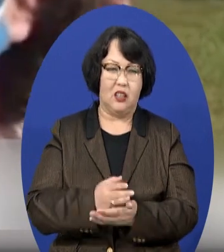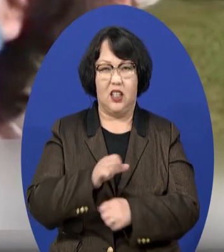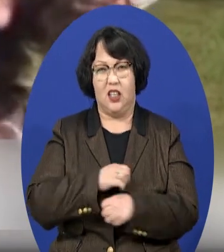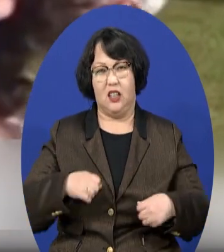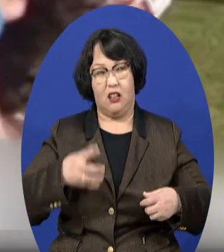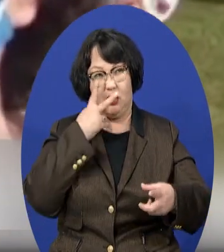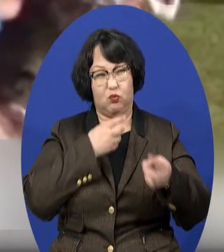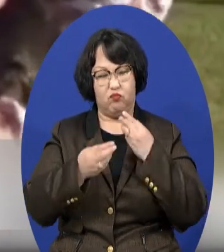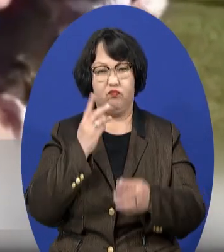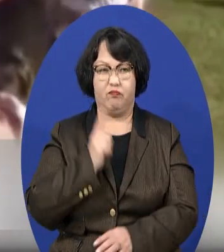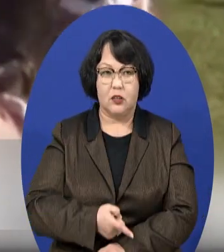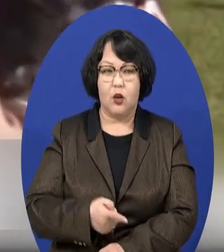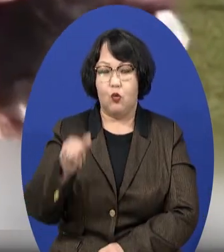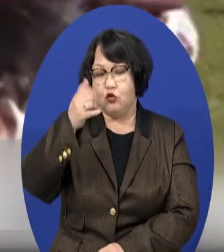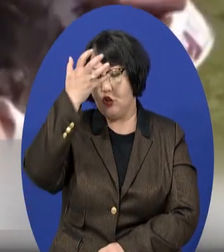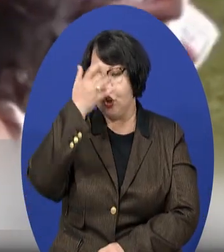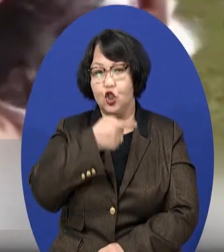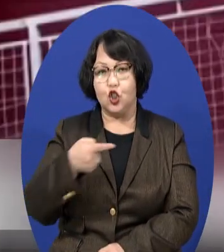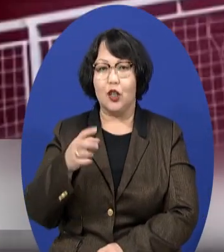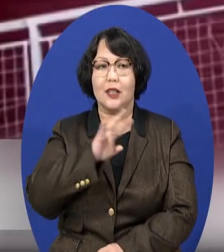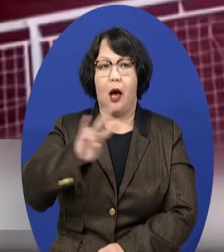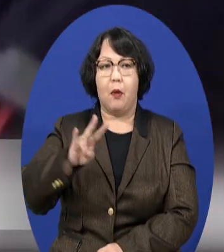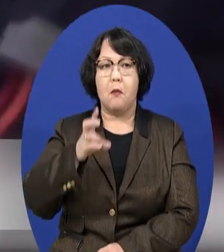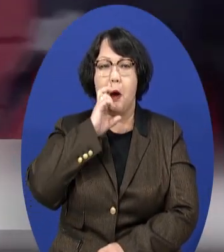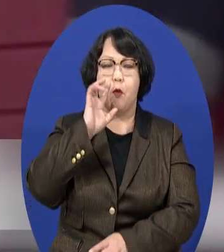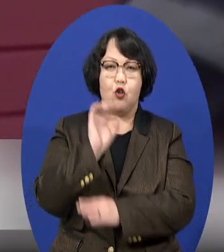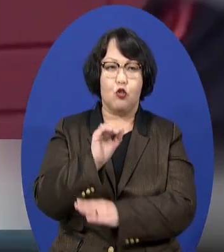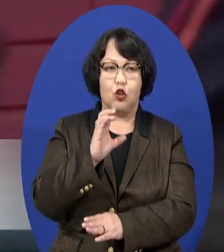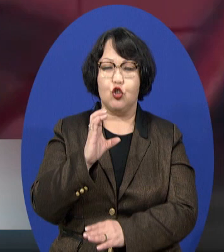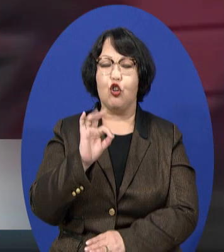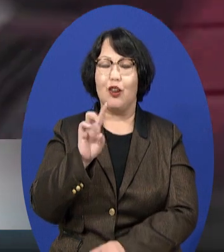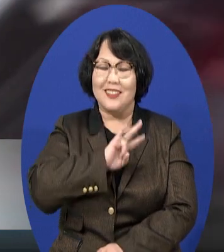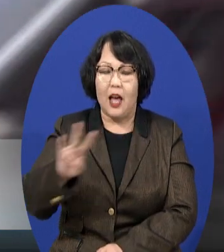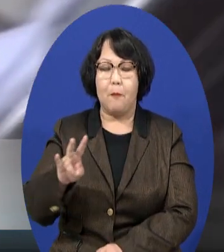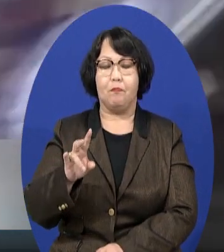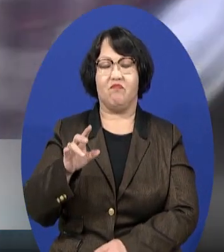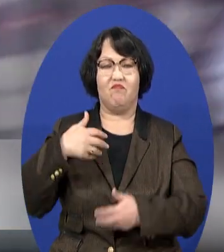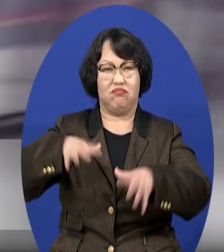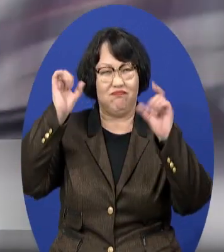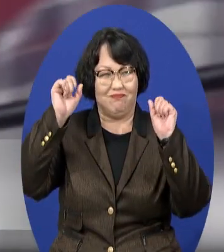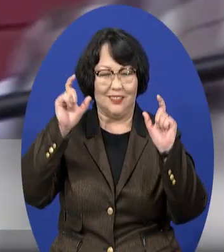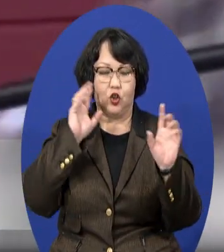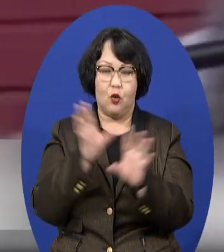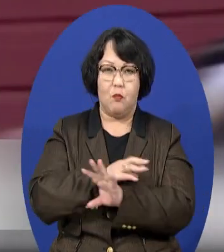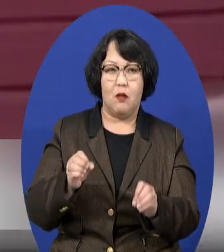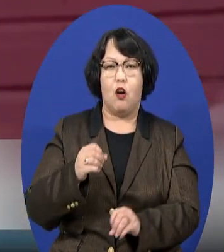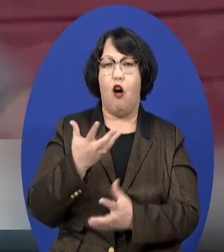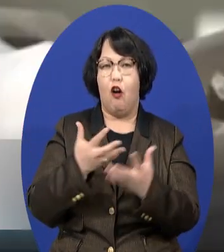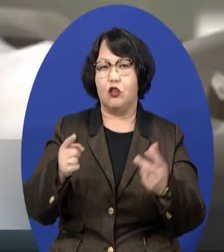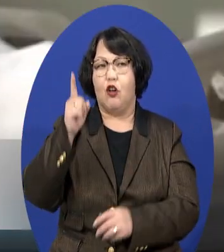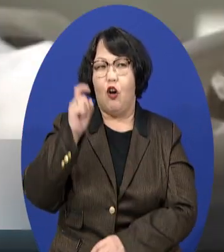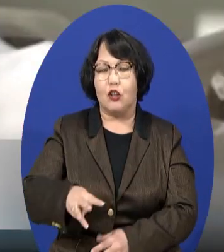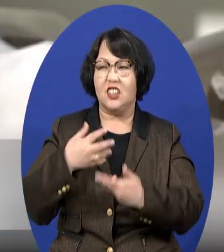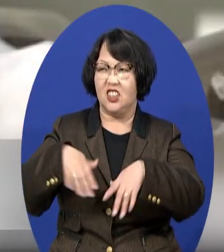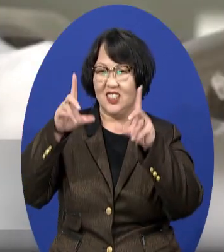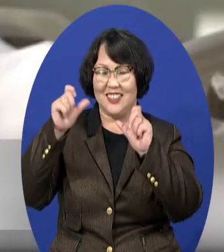улсын улс төрийн сөрөг хүчнийхэн бямгарагт чагсаалт цуглаан зохион байгууллаа. Рио-де-Жанейро тэргүүтэй олон хотод болсон жагсаалд